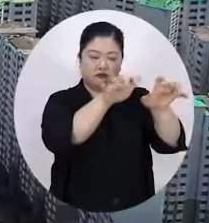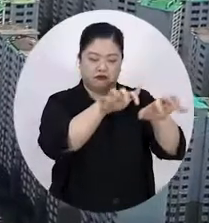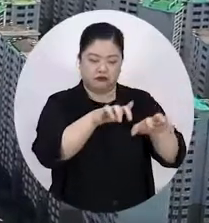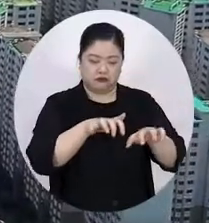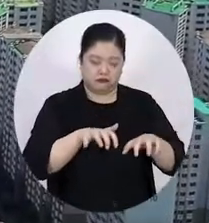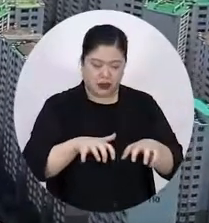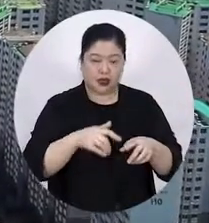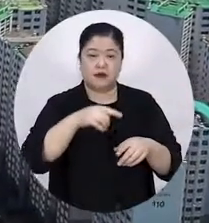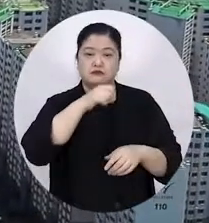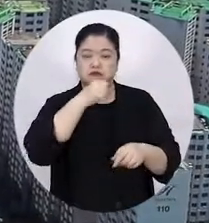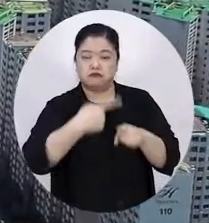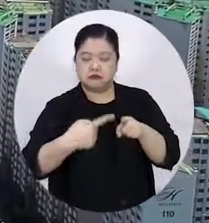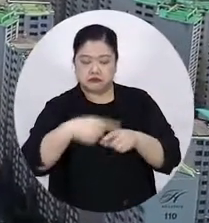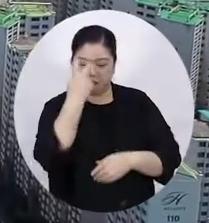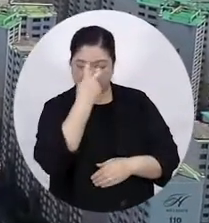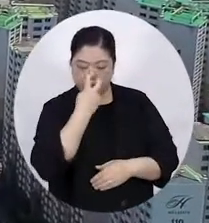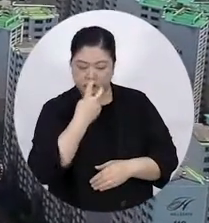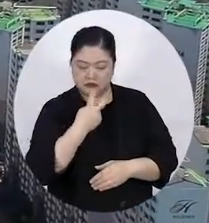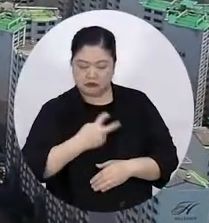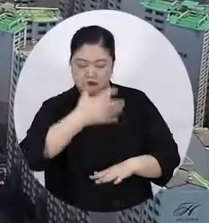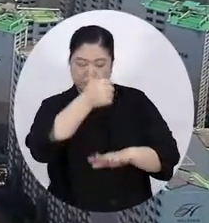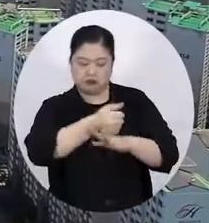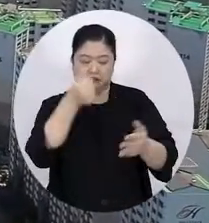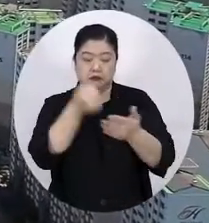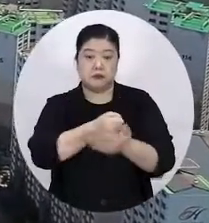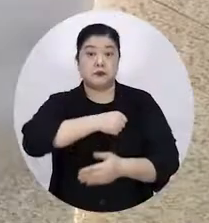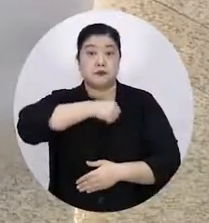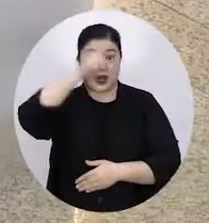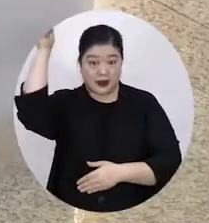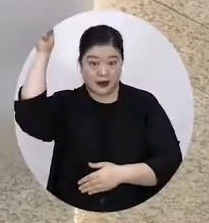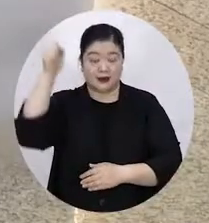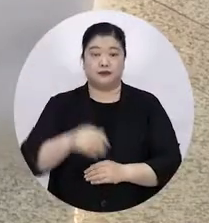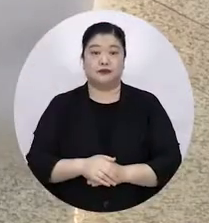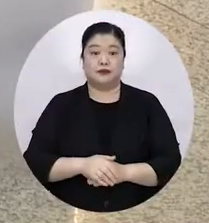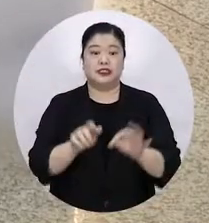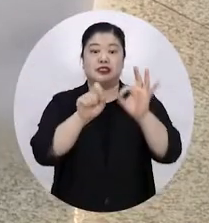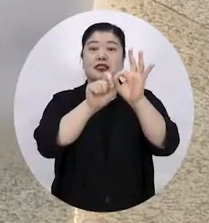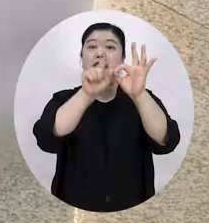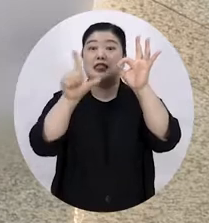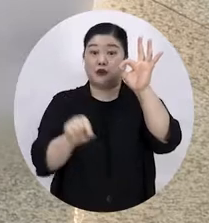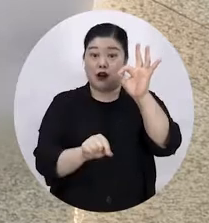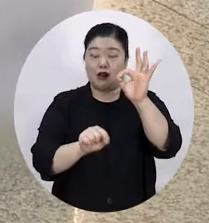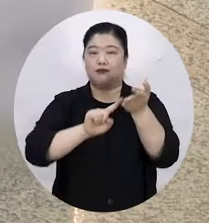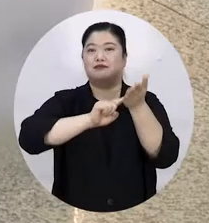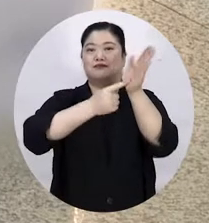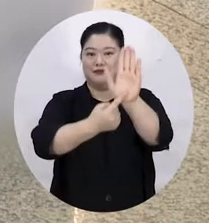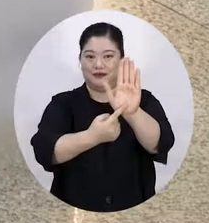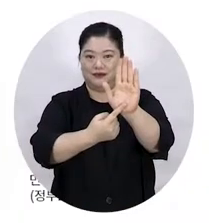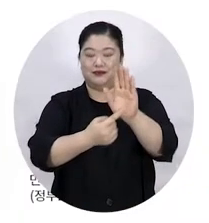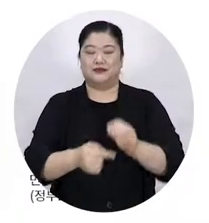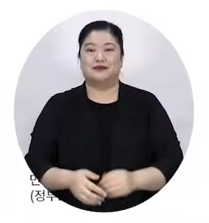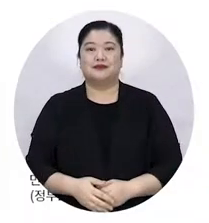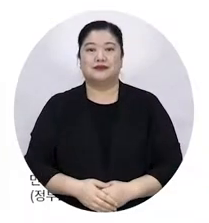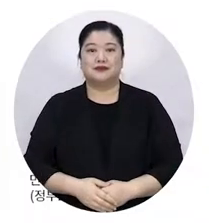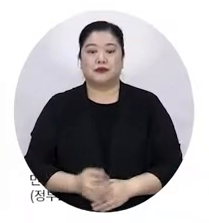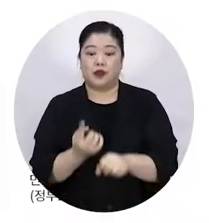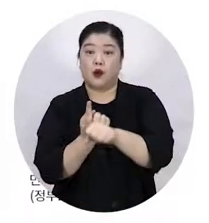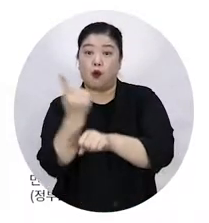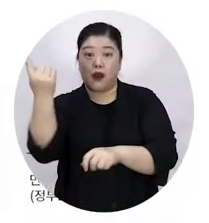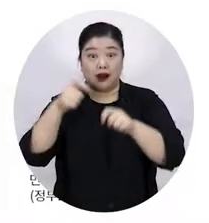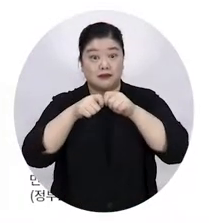내용 사실조사와 심사위원회 심의를 거쳐 결정되며 수상자에 대한 시상은 10월 허준축제 때 할